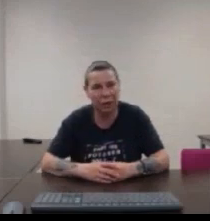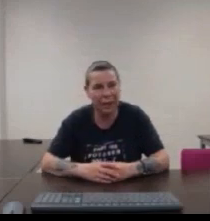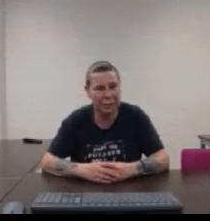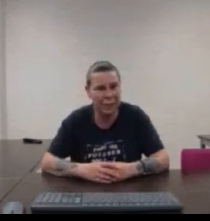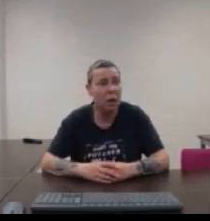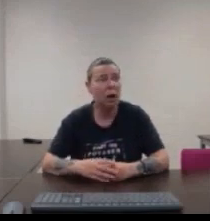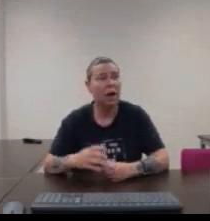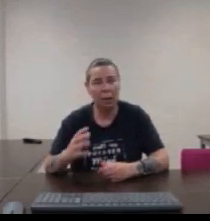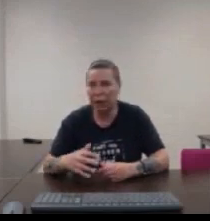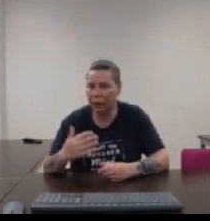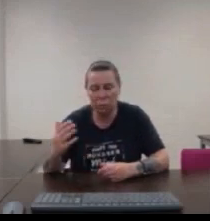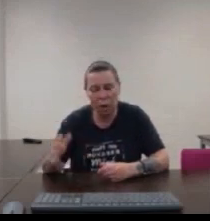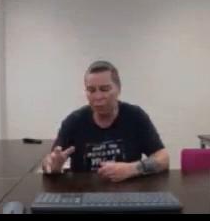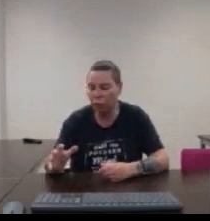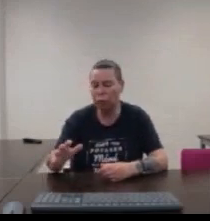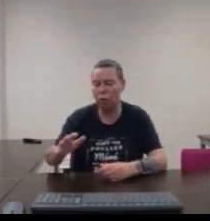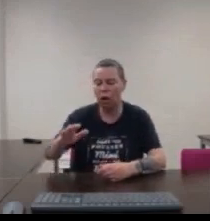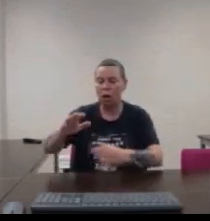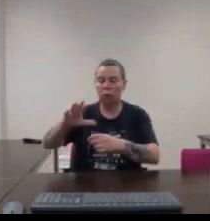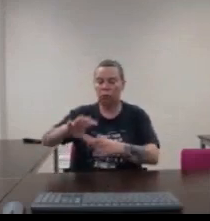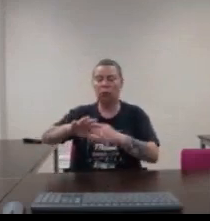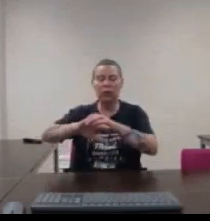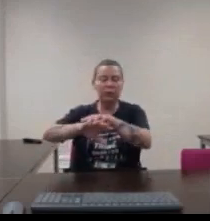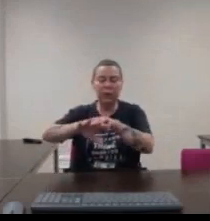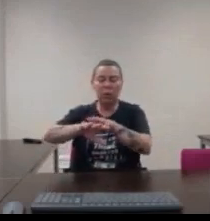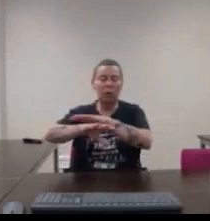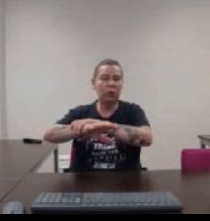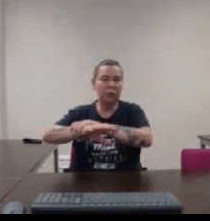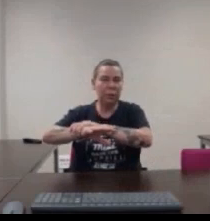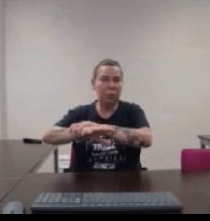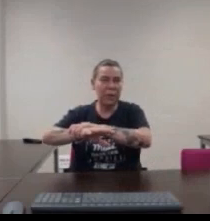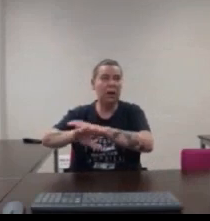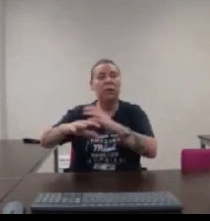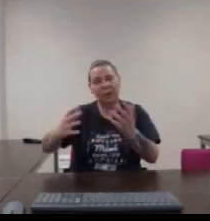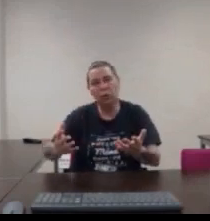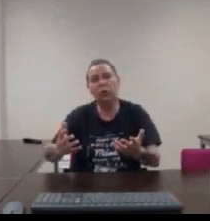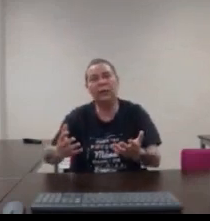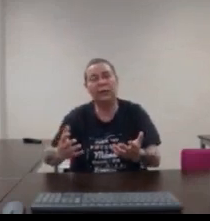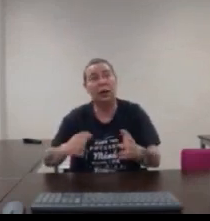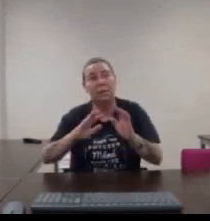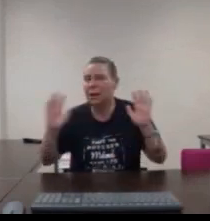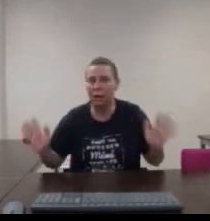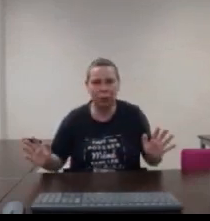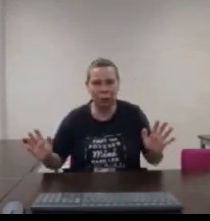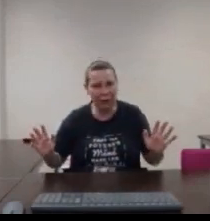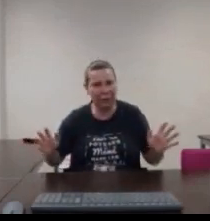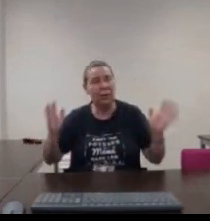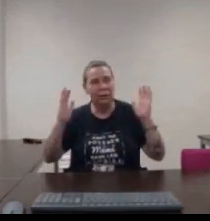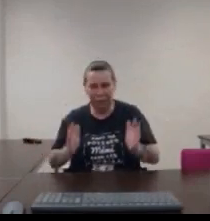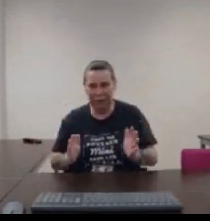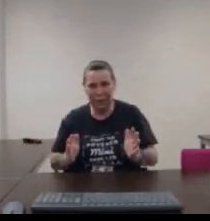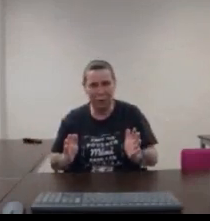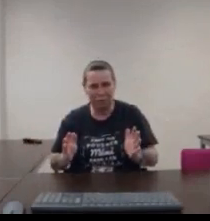sur de la souris classique. Après, effectivement, à la moindre douleur, que ce soit au niveau des doigts ou au niveau des poignets, ça vaut le coup de tester. Mais là, comme pour tout le